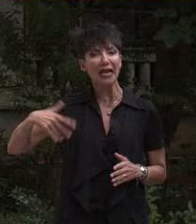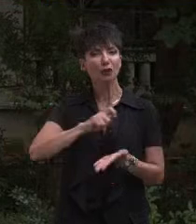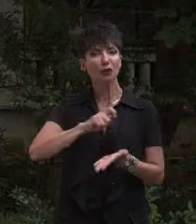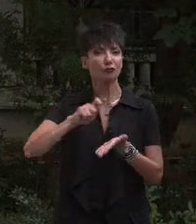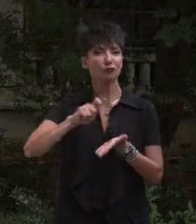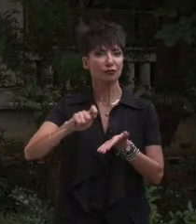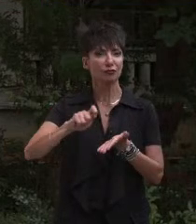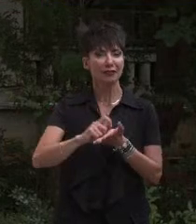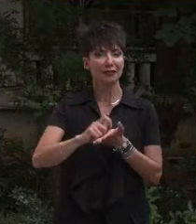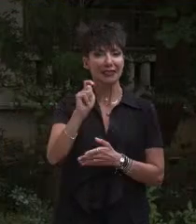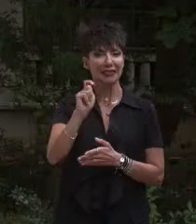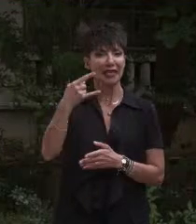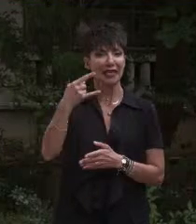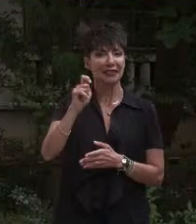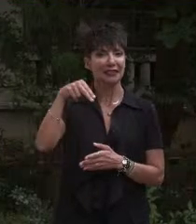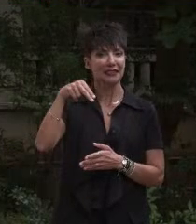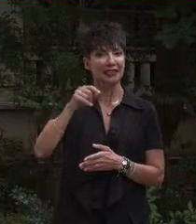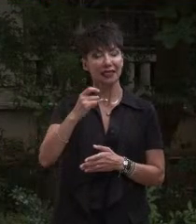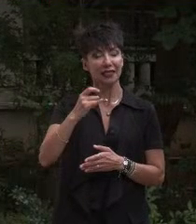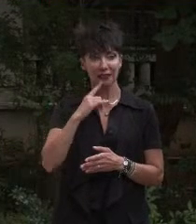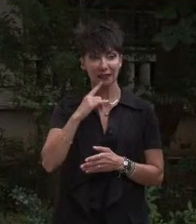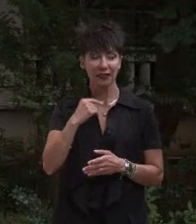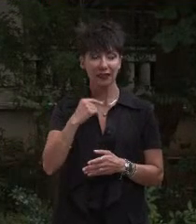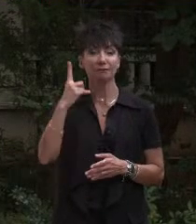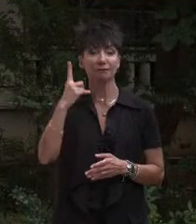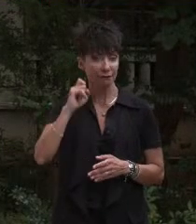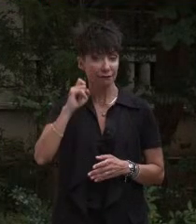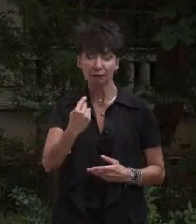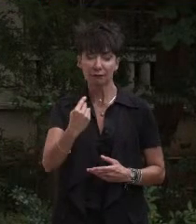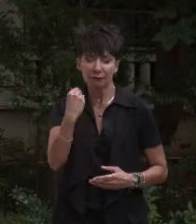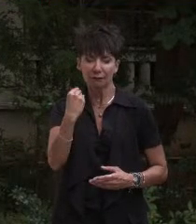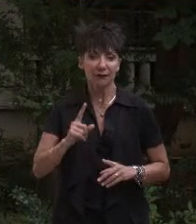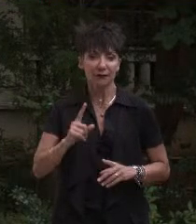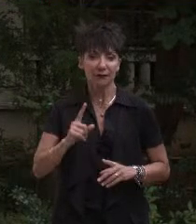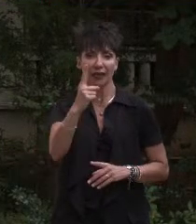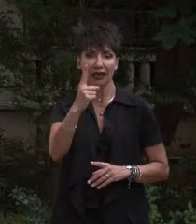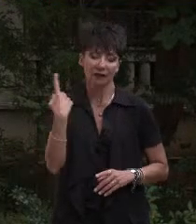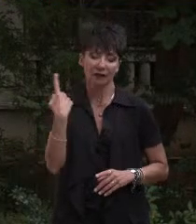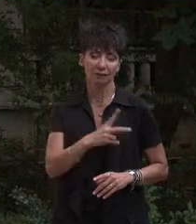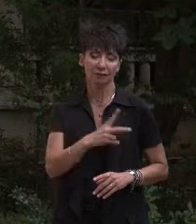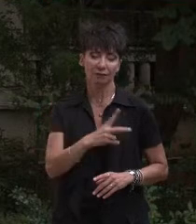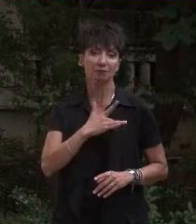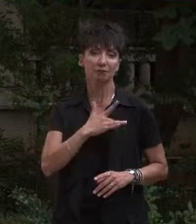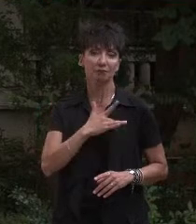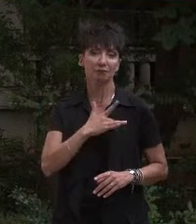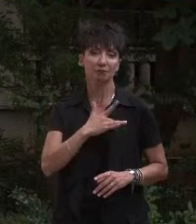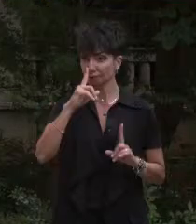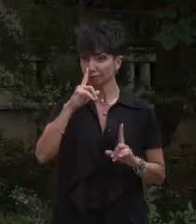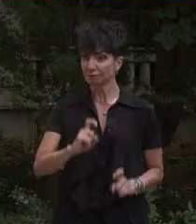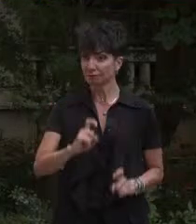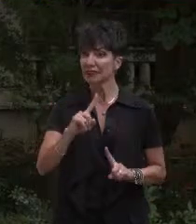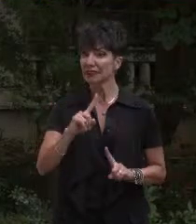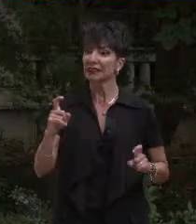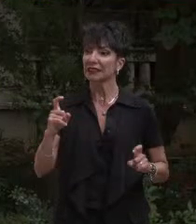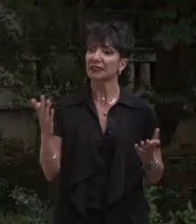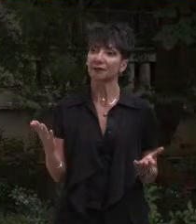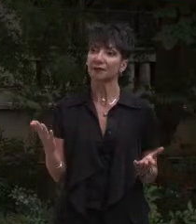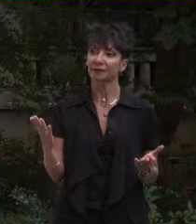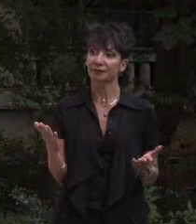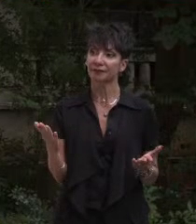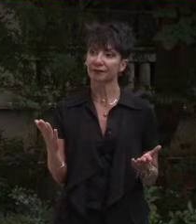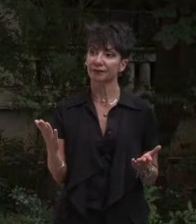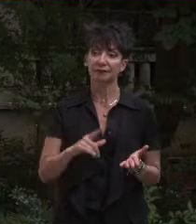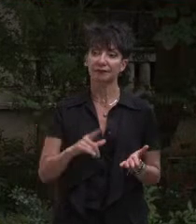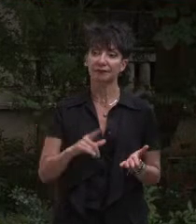ότι το καλύτερο ταξίδι είναι αυτό της ψυχής μας. Ποιο είναι το χρέος μας?